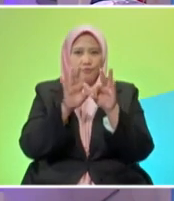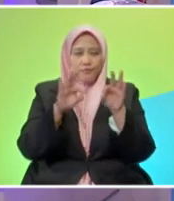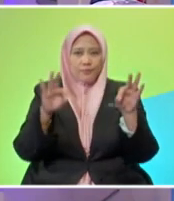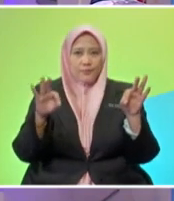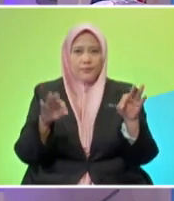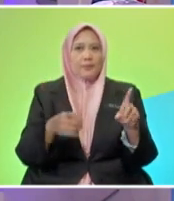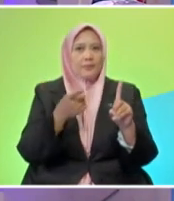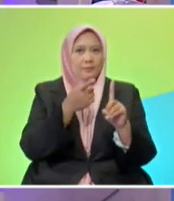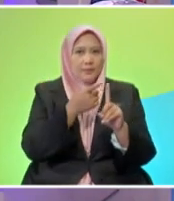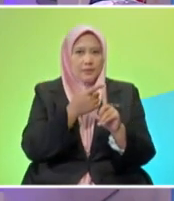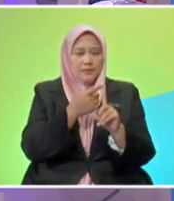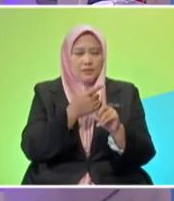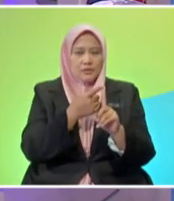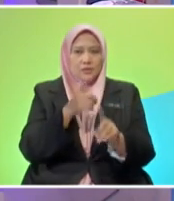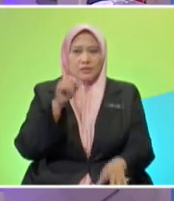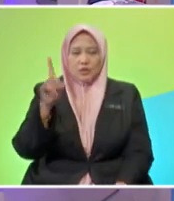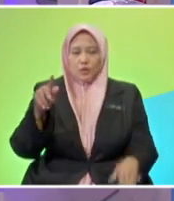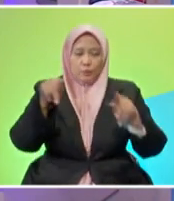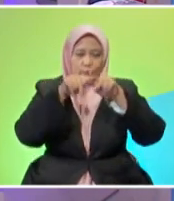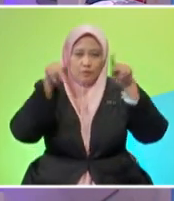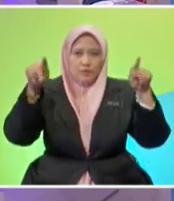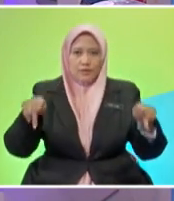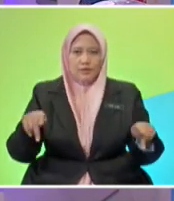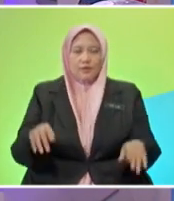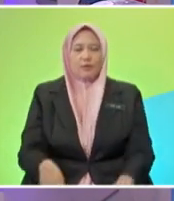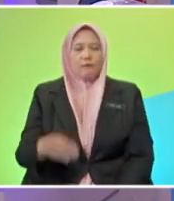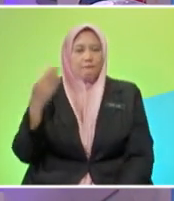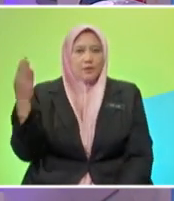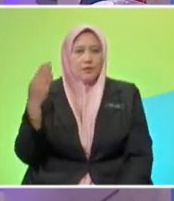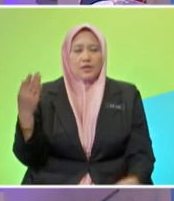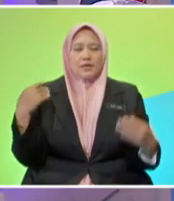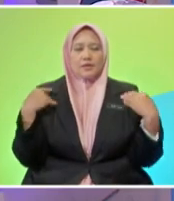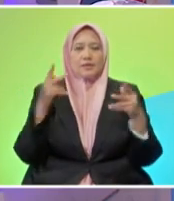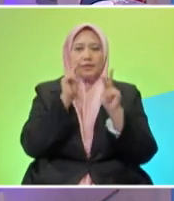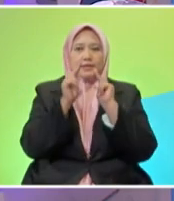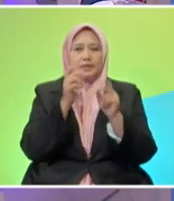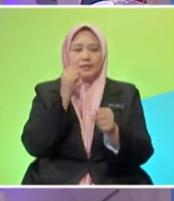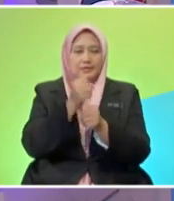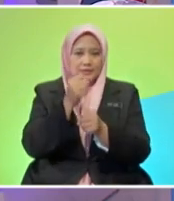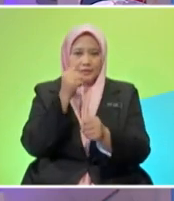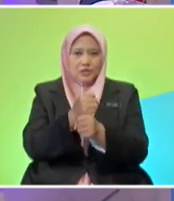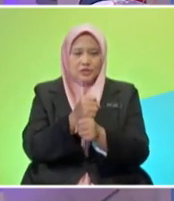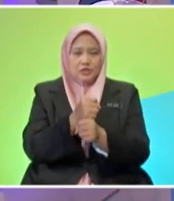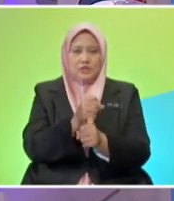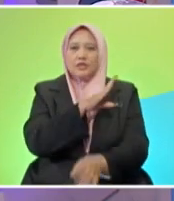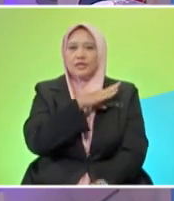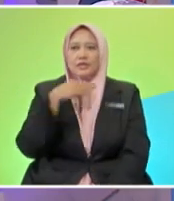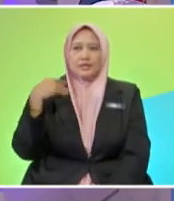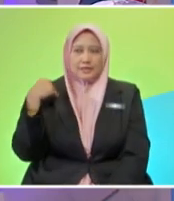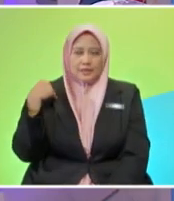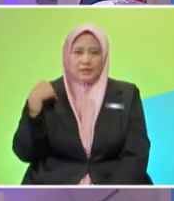pertama daripada satu peringgan. Seterusnya, lazimnya kata kerja daripada ayat yang pertama. Dan yang